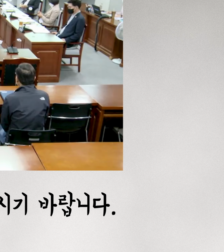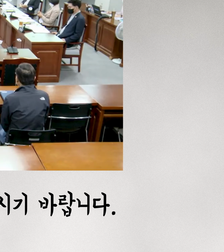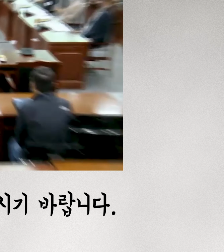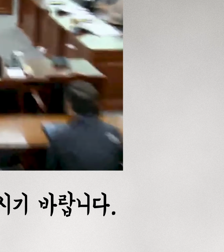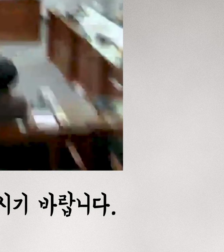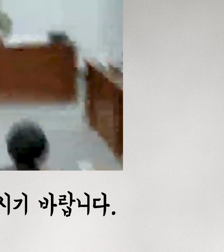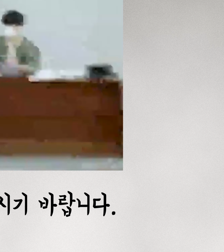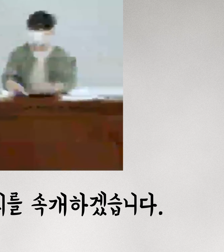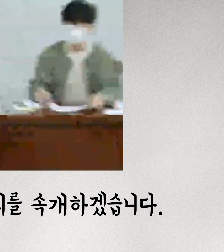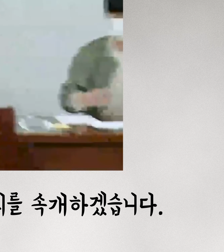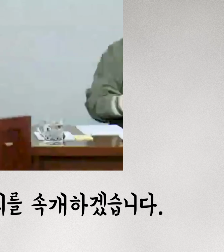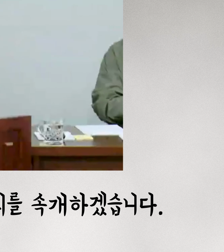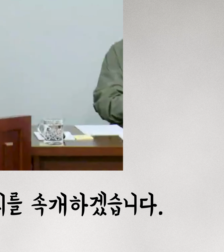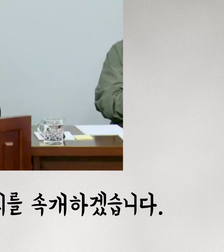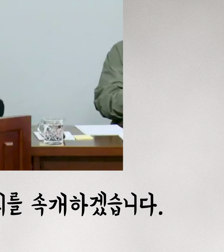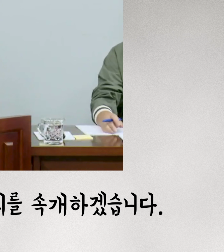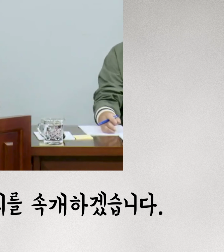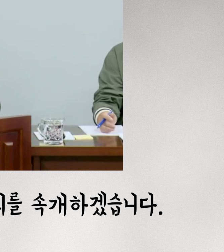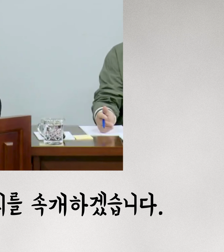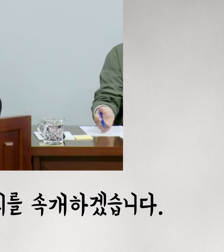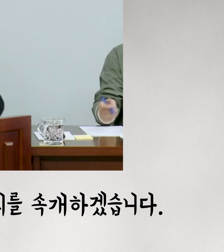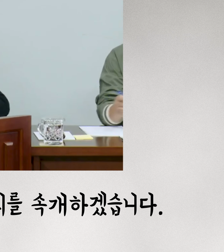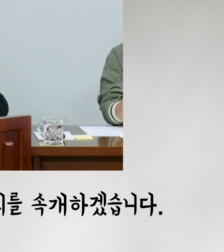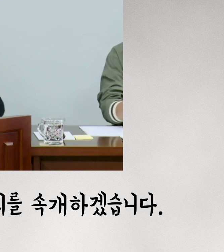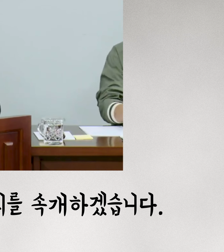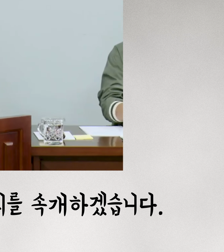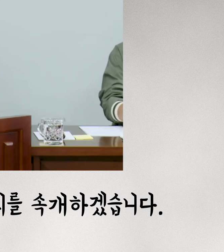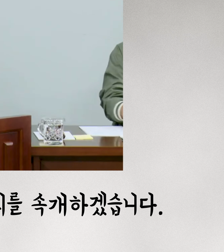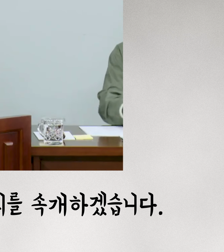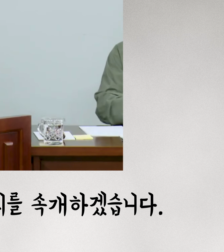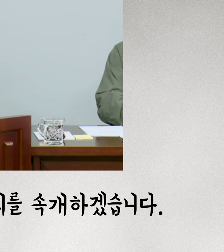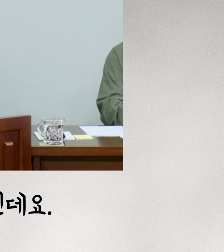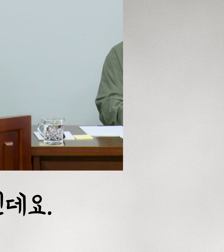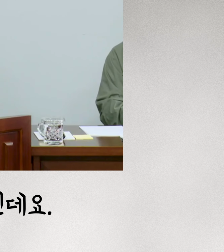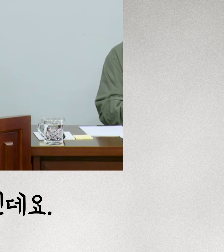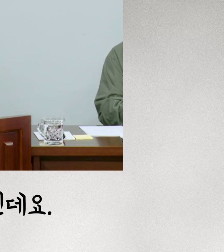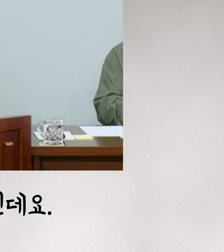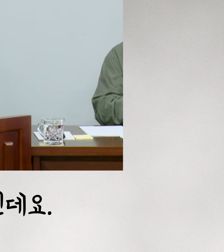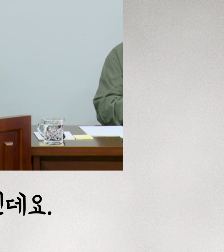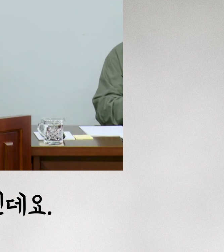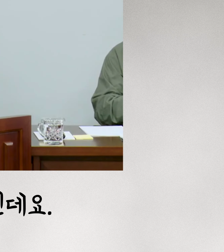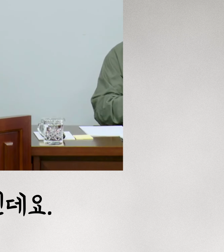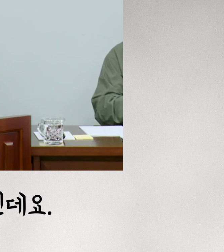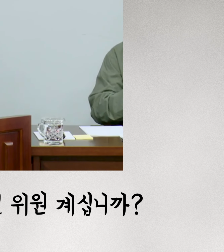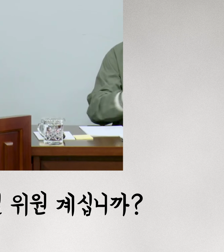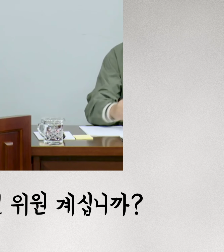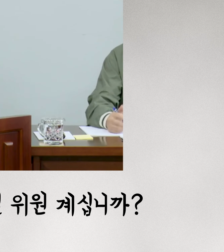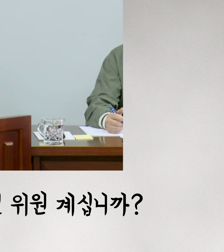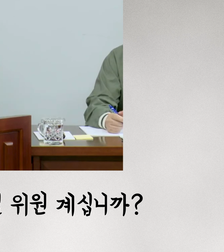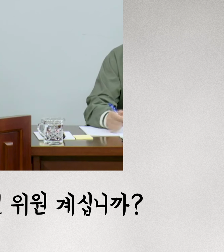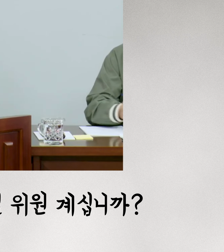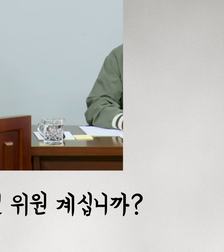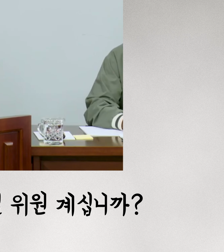의석을 정돈해 주시기 바랍니다. 성원이 되었으므로 회의를 속개하겠습니다. 질의 순서인데요.